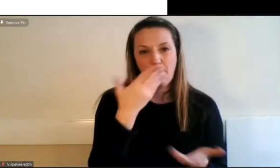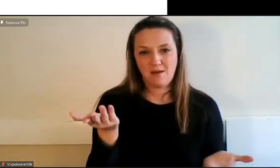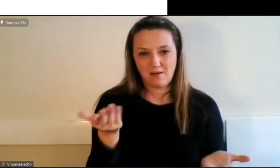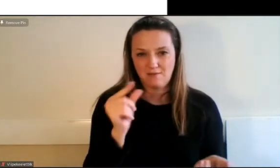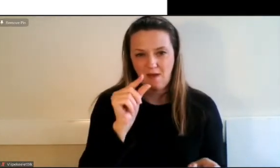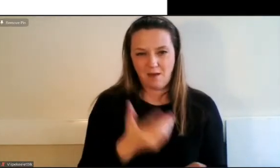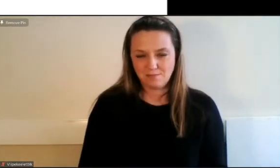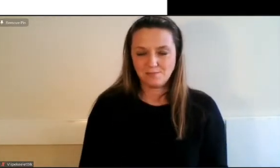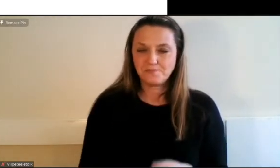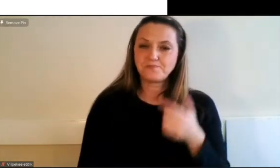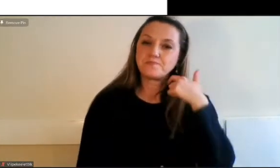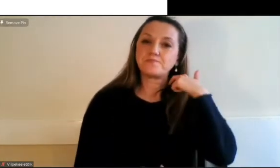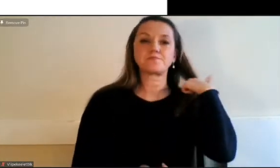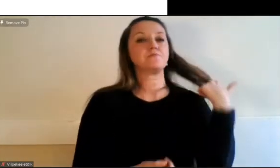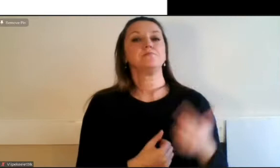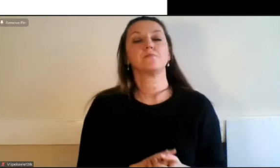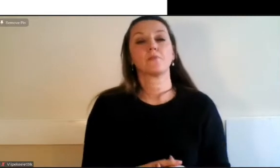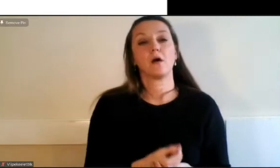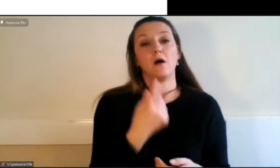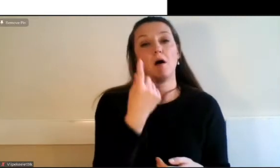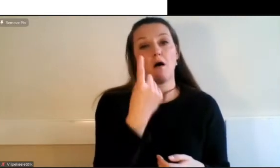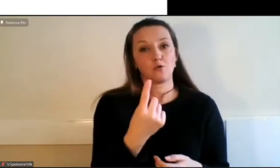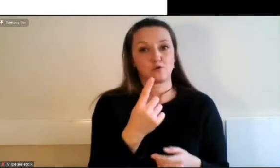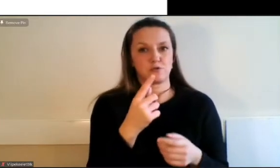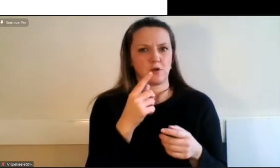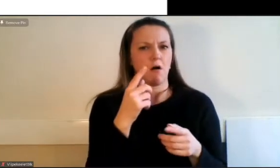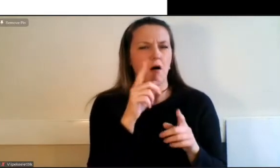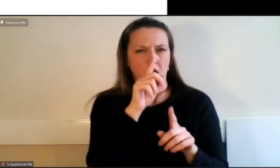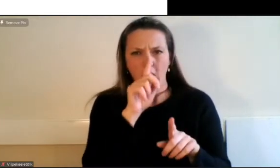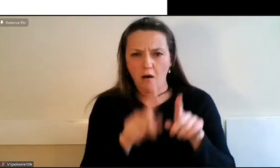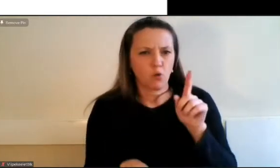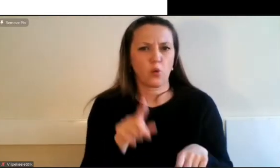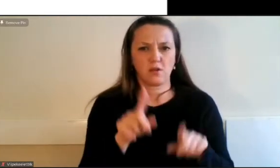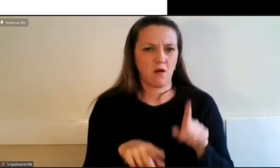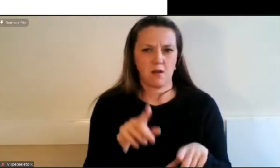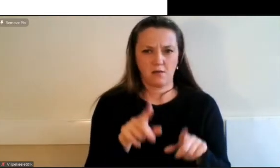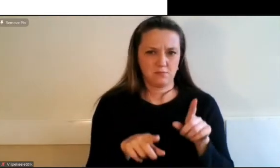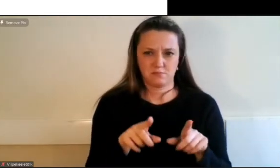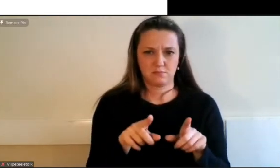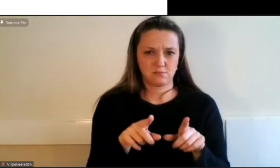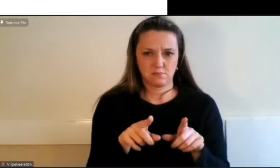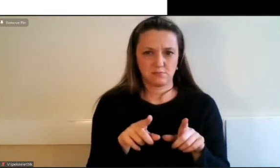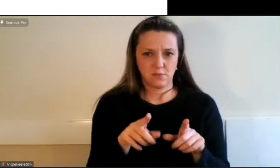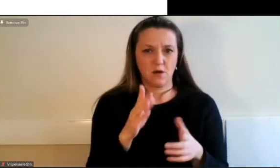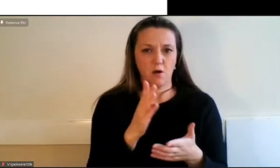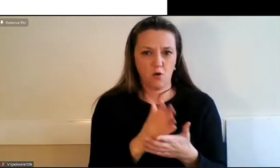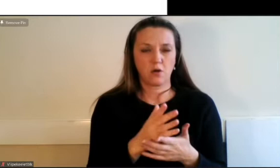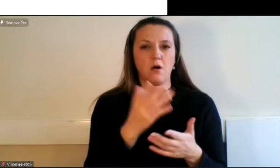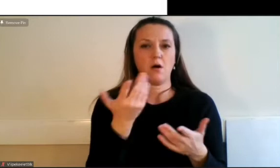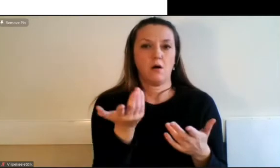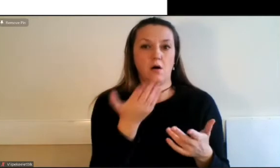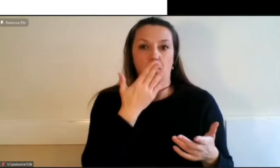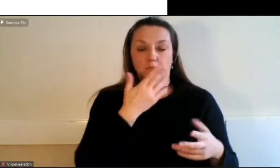Süstekoha reaktsioonid nagu süstekoha valu, punetus, turse ja üldised